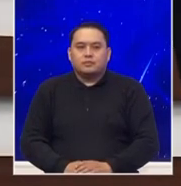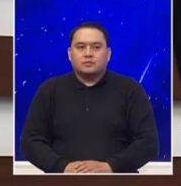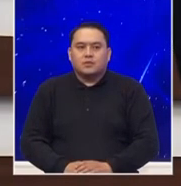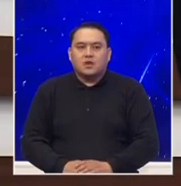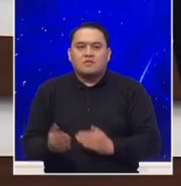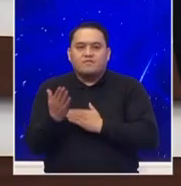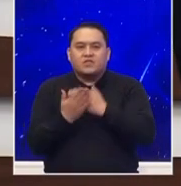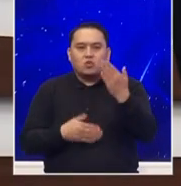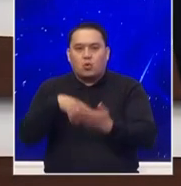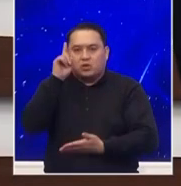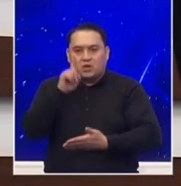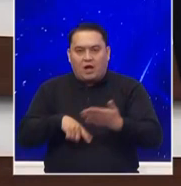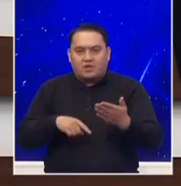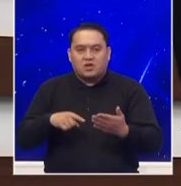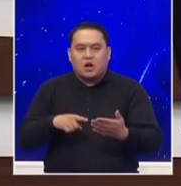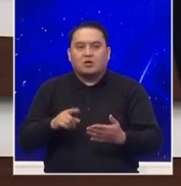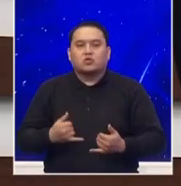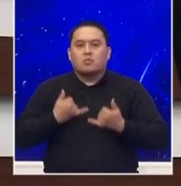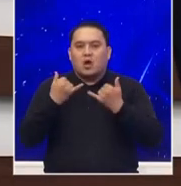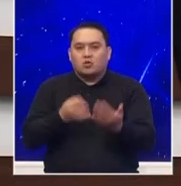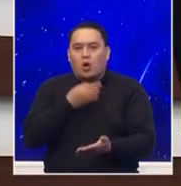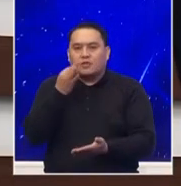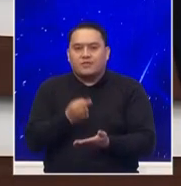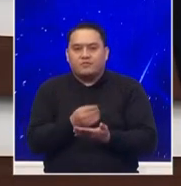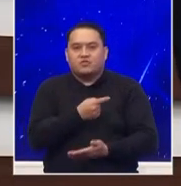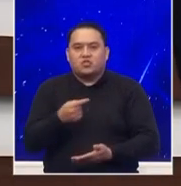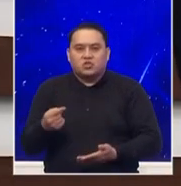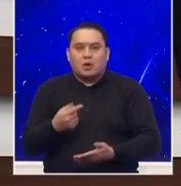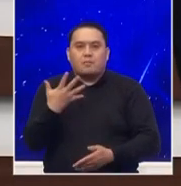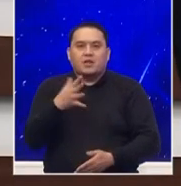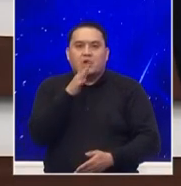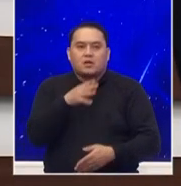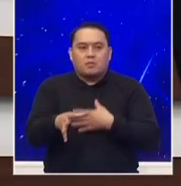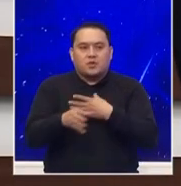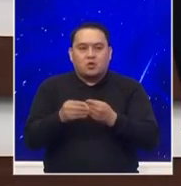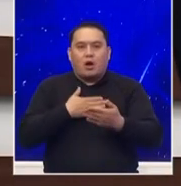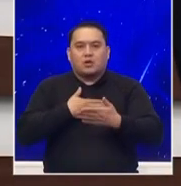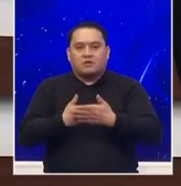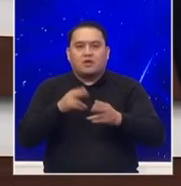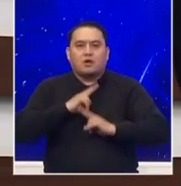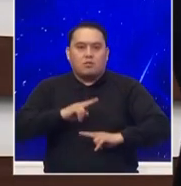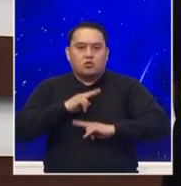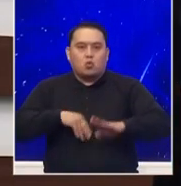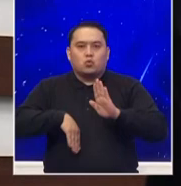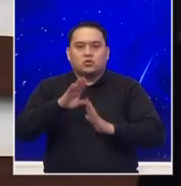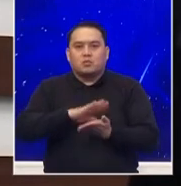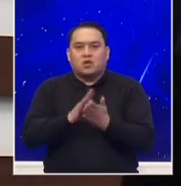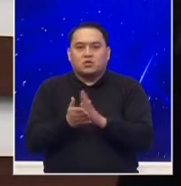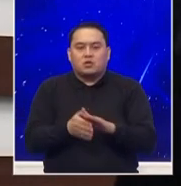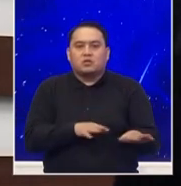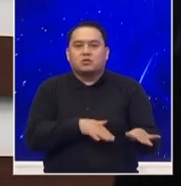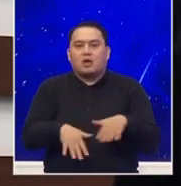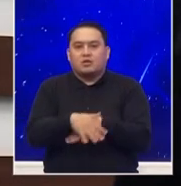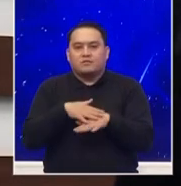Это высокое доверие. Оно и почетно, и ответственно. В течение этих 5 лет мы будем активно работать на улучшение благосостояния населения